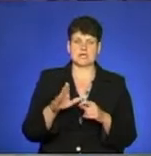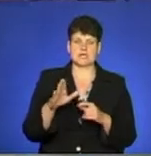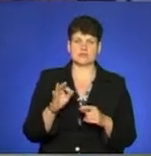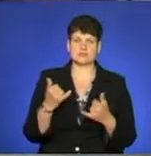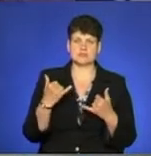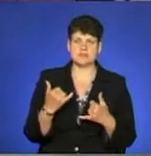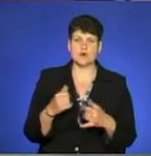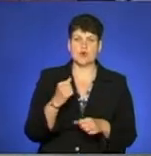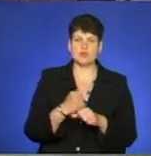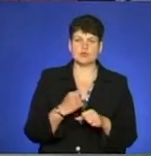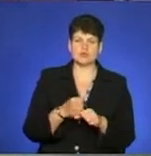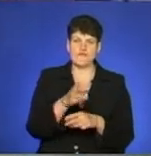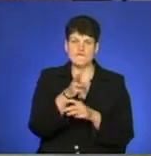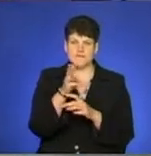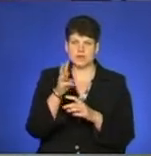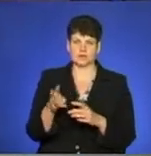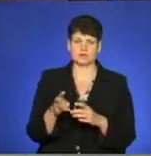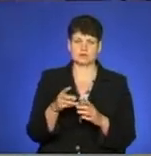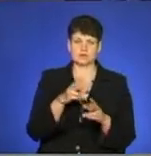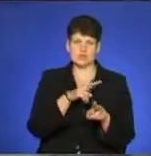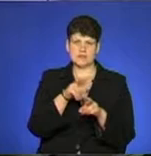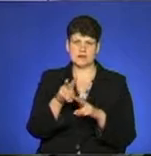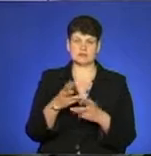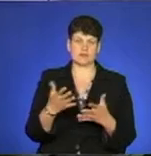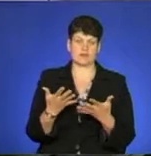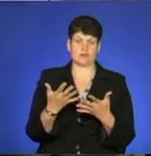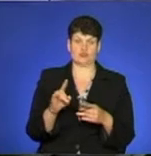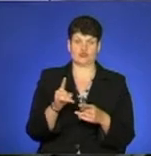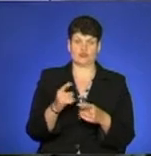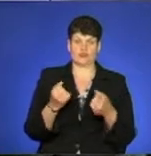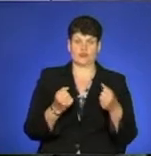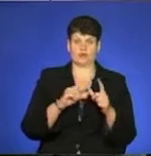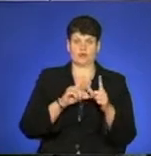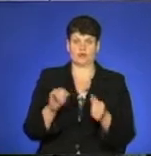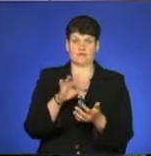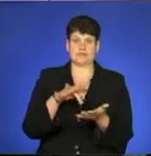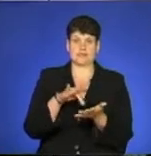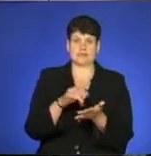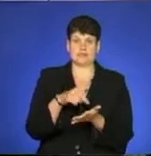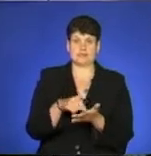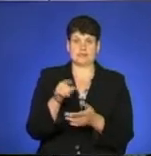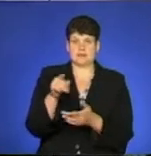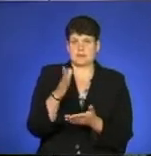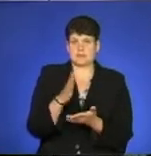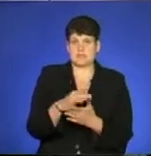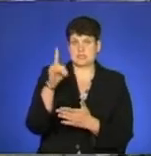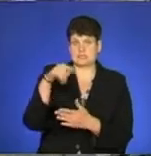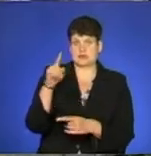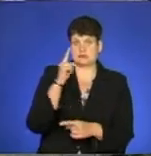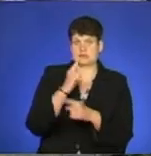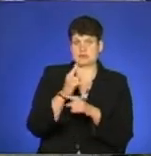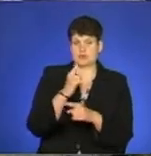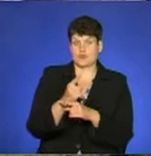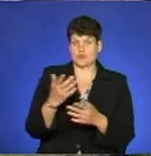правоохоронці опрацьовують відео з камер спостережень. Також з'ясовують, чому водій поїхав через центр міста, адже там встановлений знак «Рух